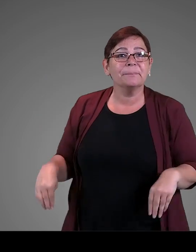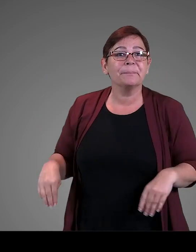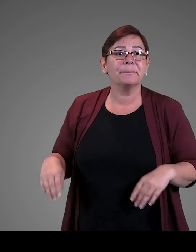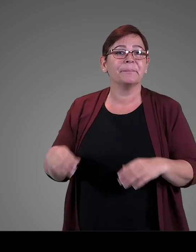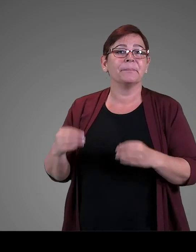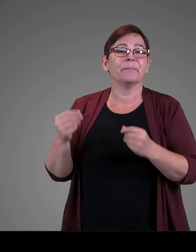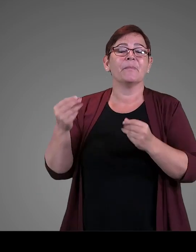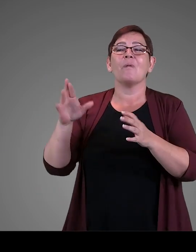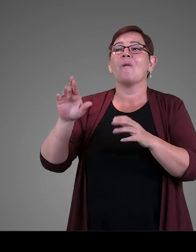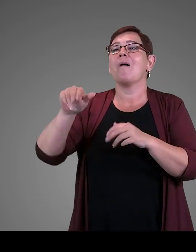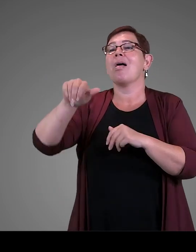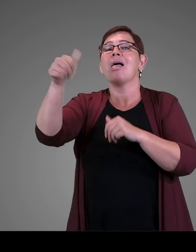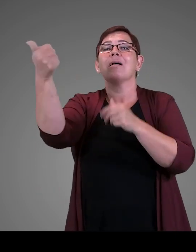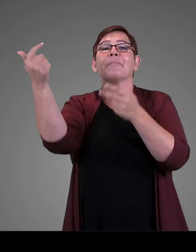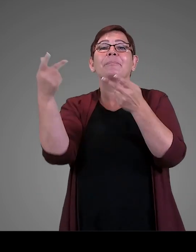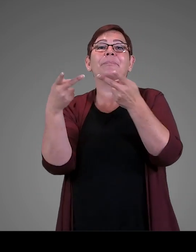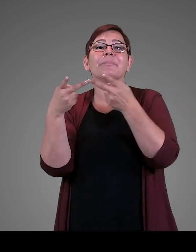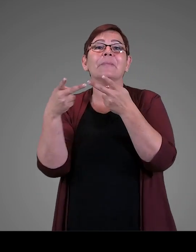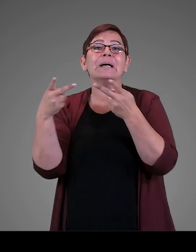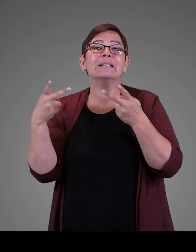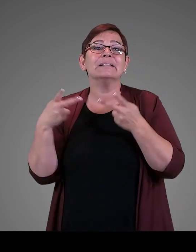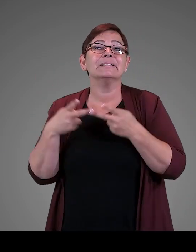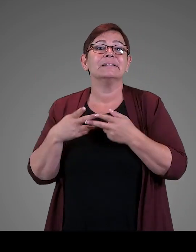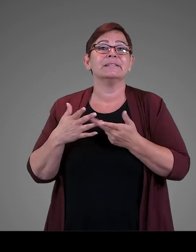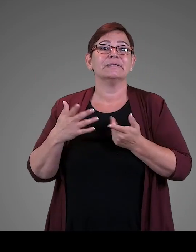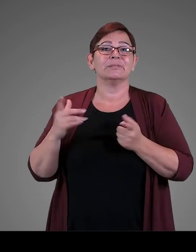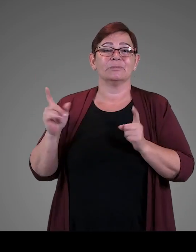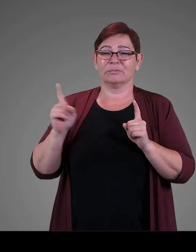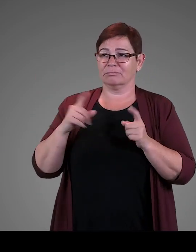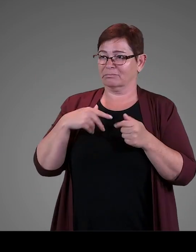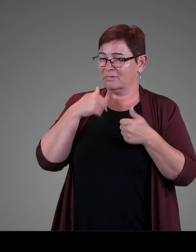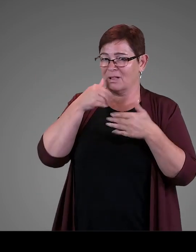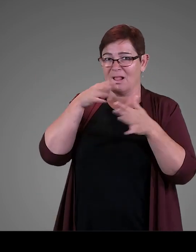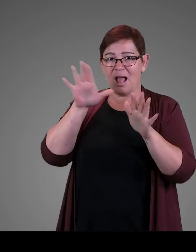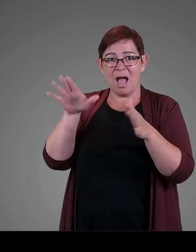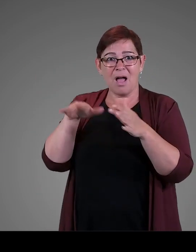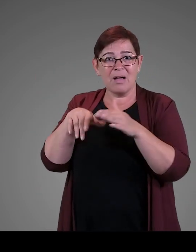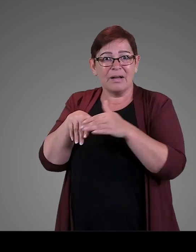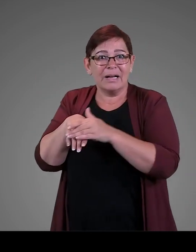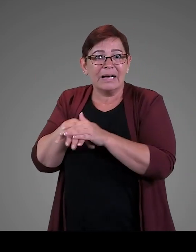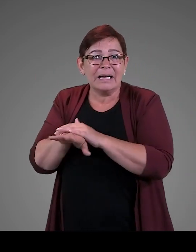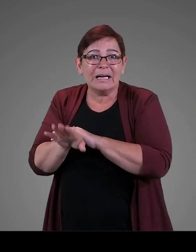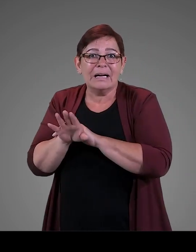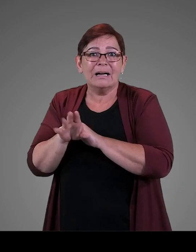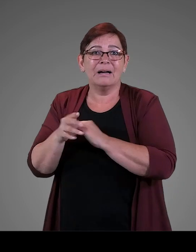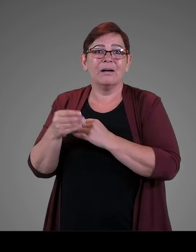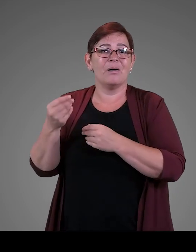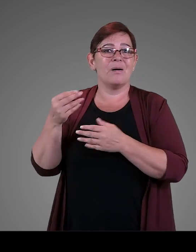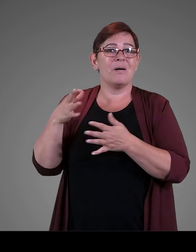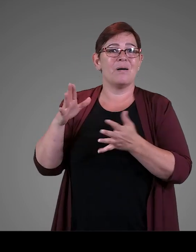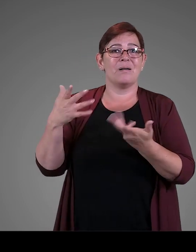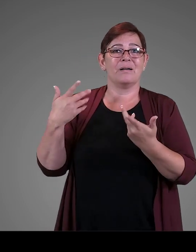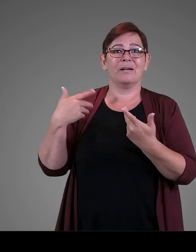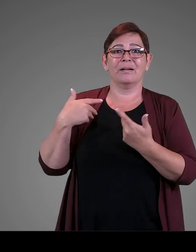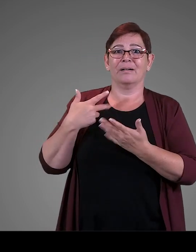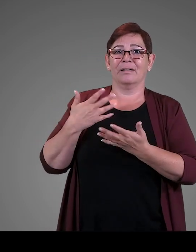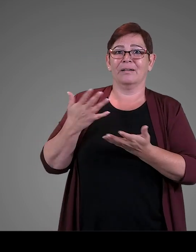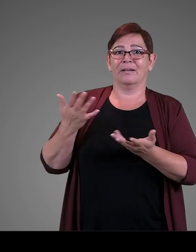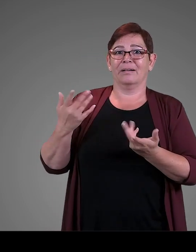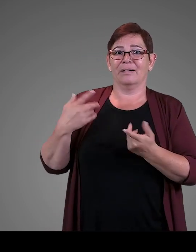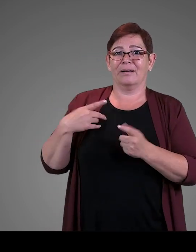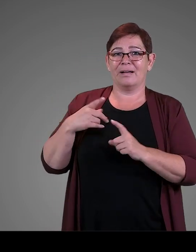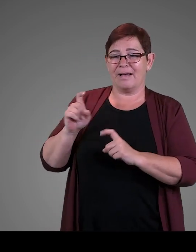J'imagine pas mon travail dans un musée ou dans une autre boîte dans laquelle